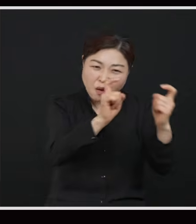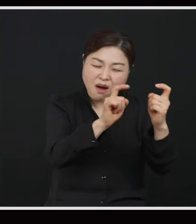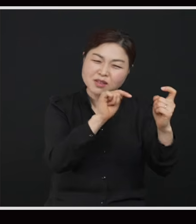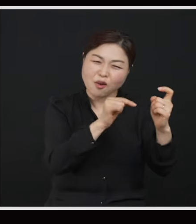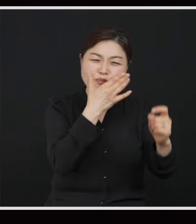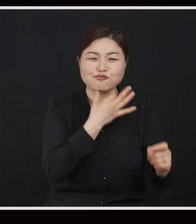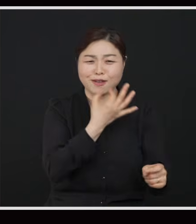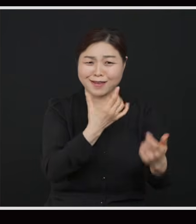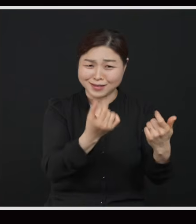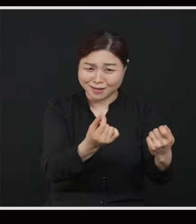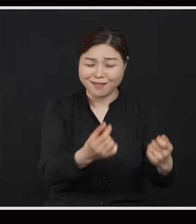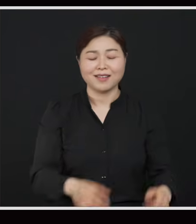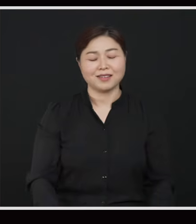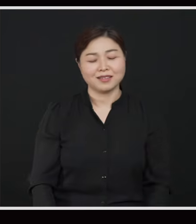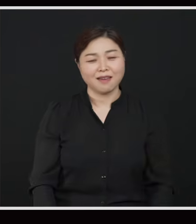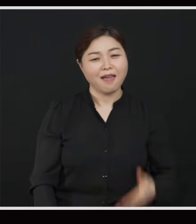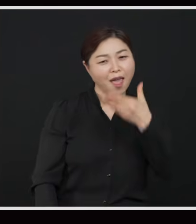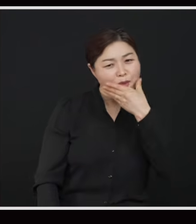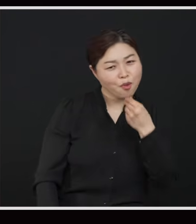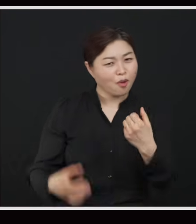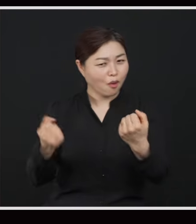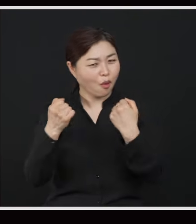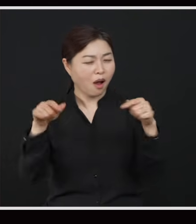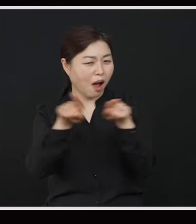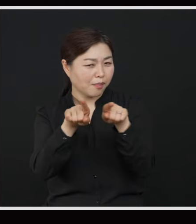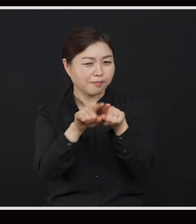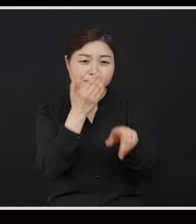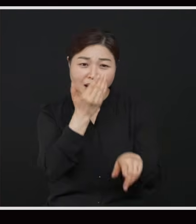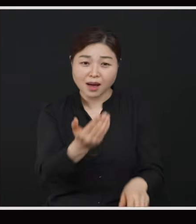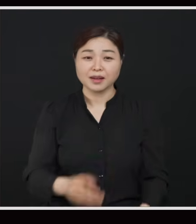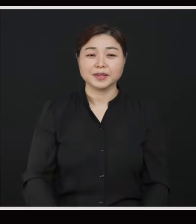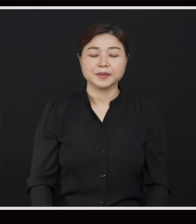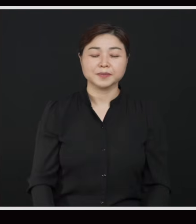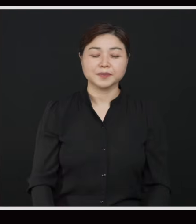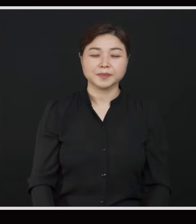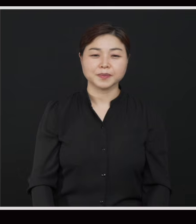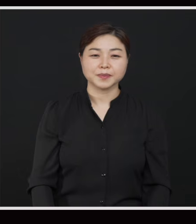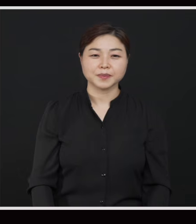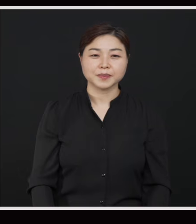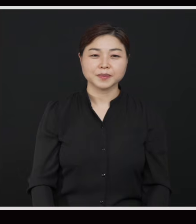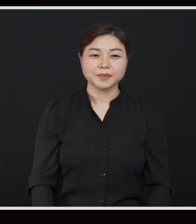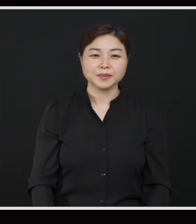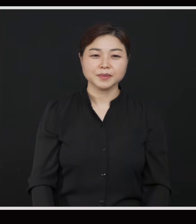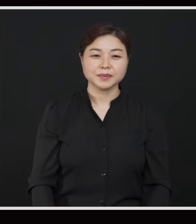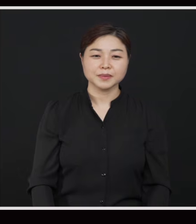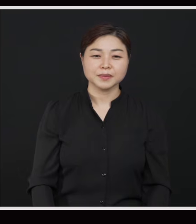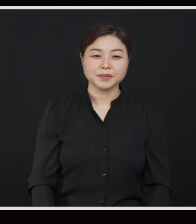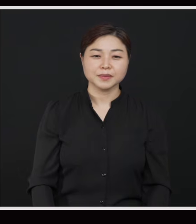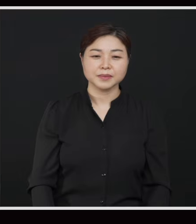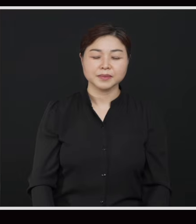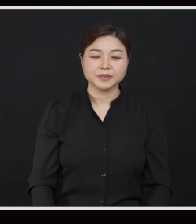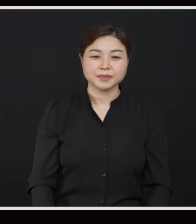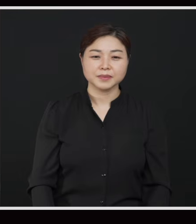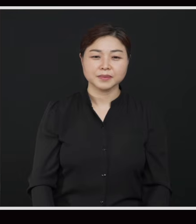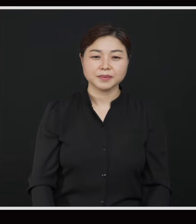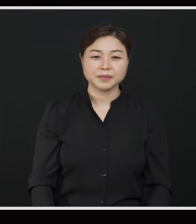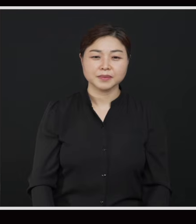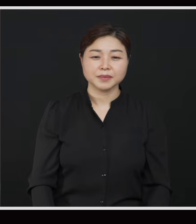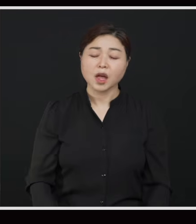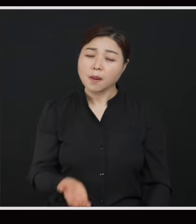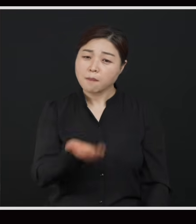예. 그럼 행복과 건강은 공존을 할 수 있는가? 자, 일단